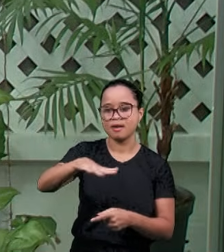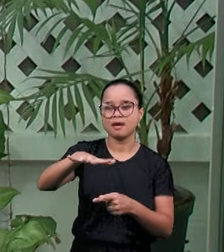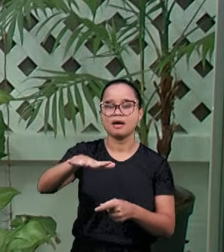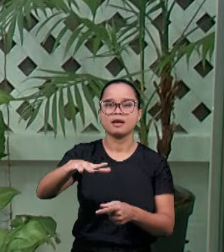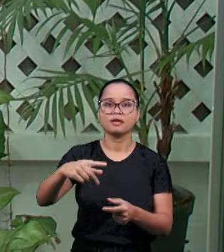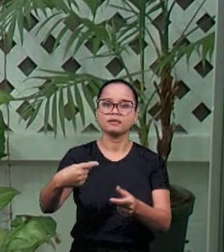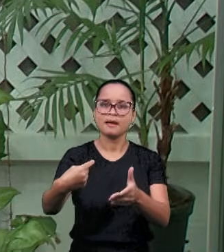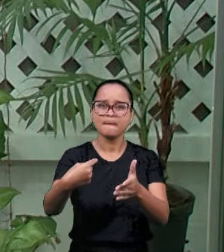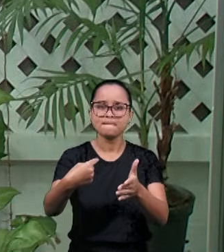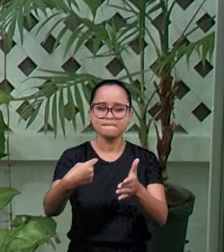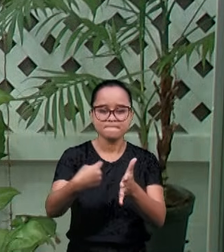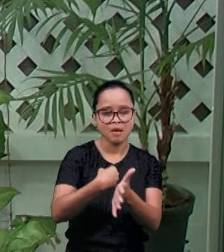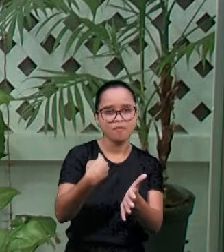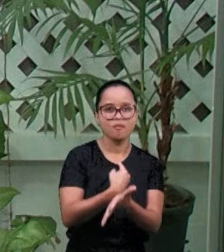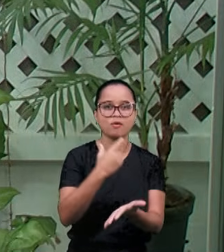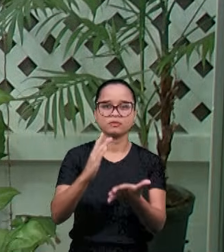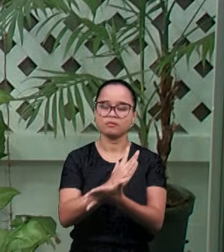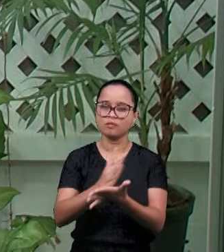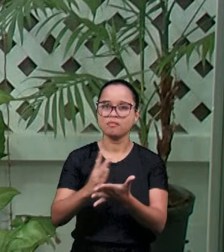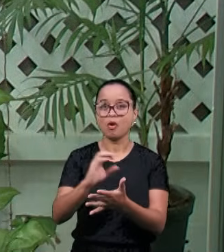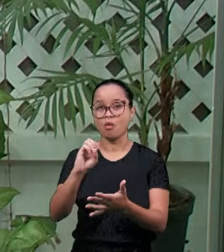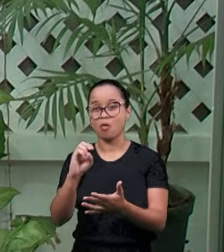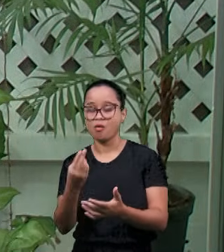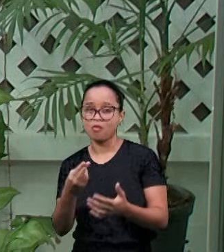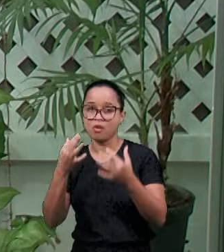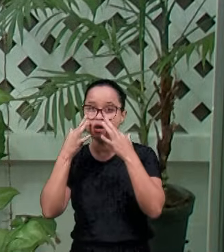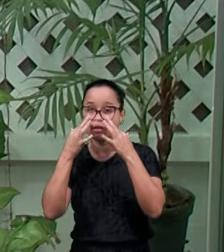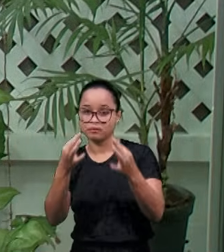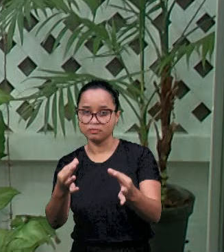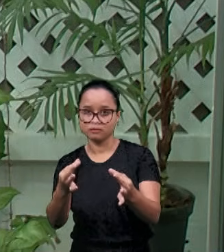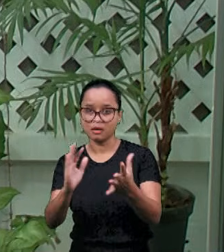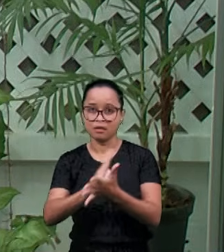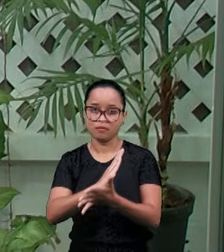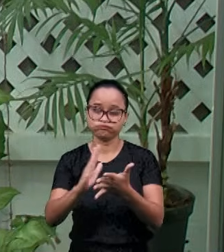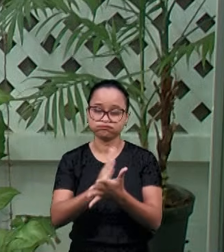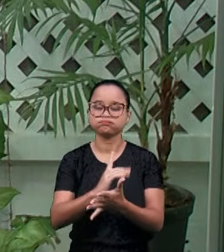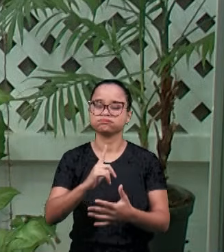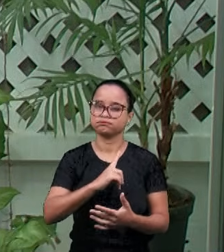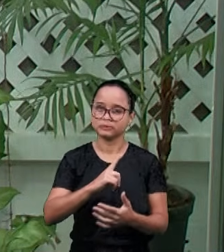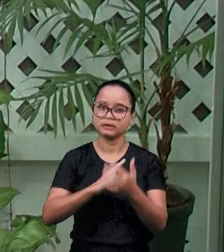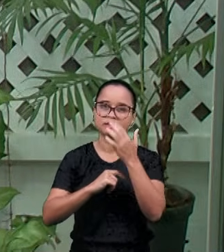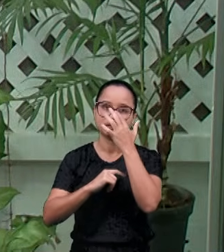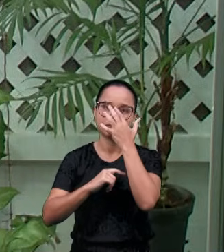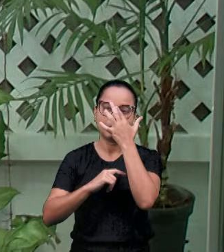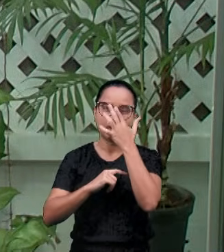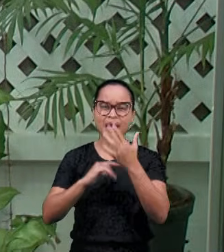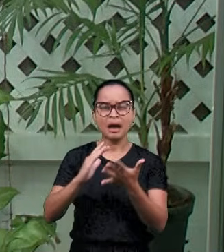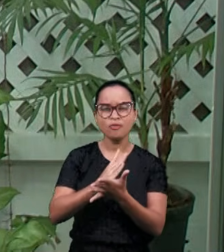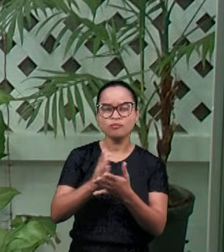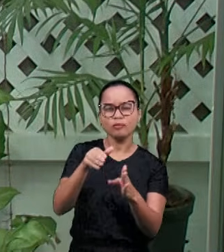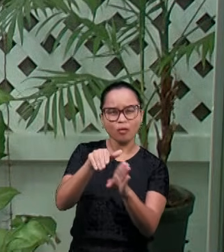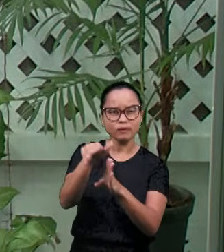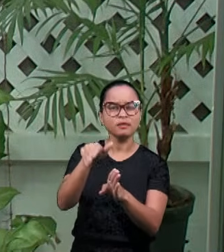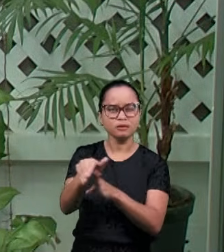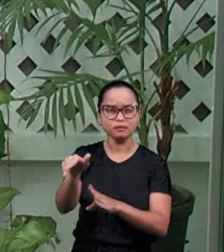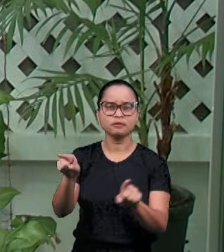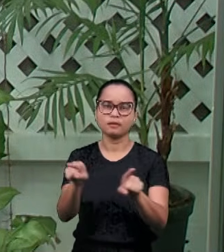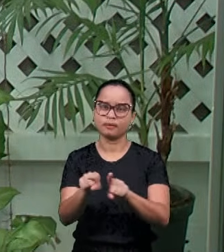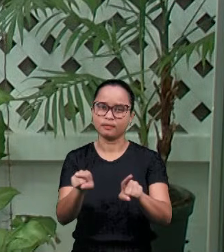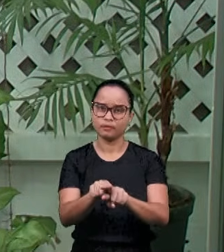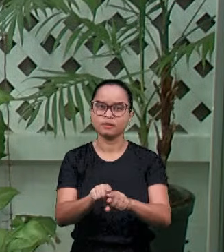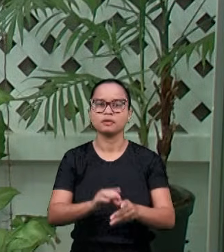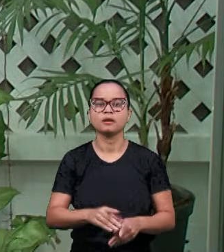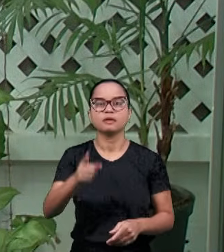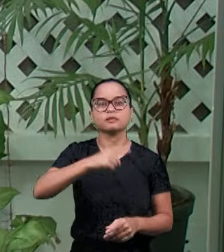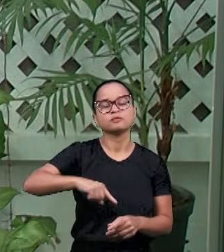vient des observations, de certaines manières, des conseils. Et